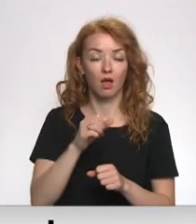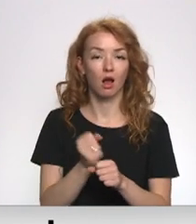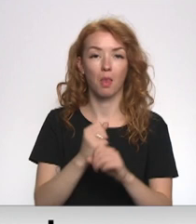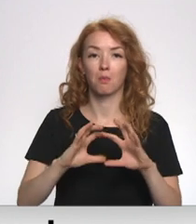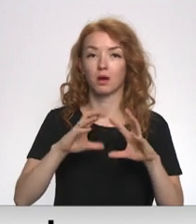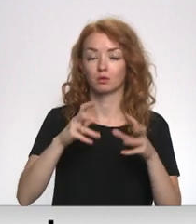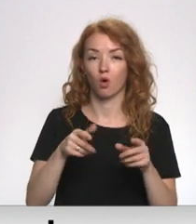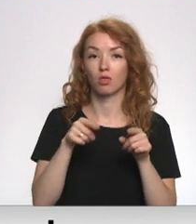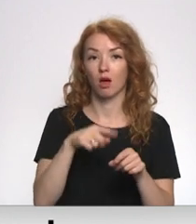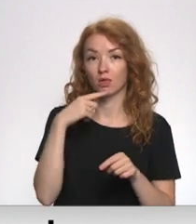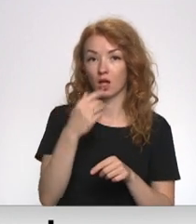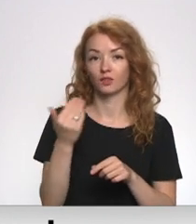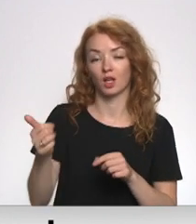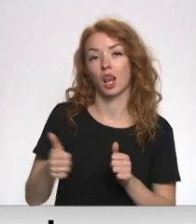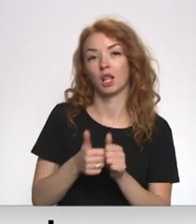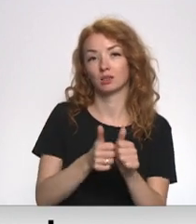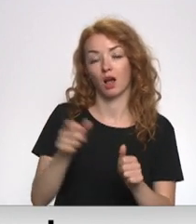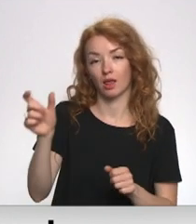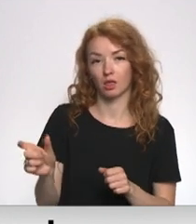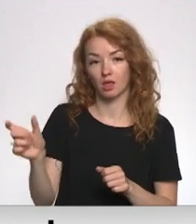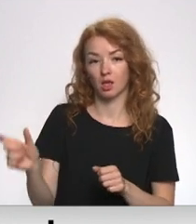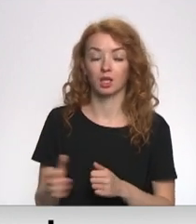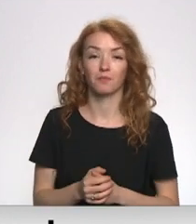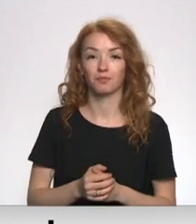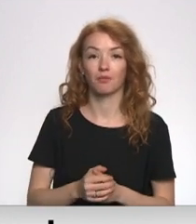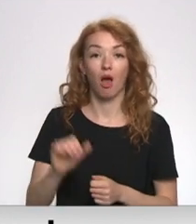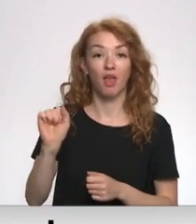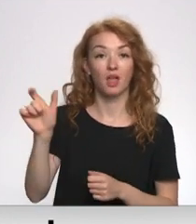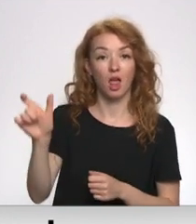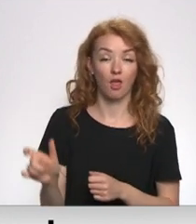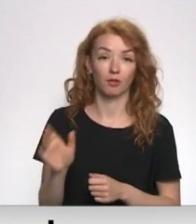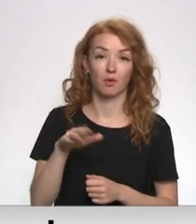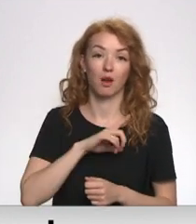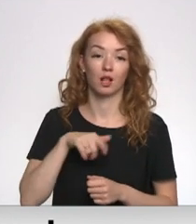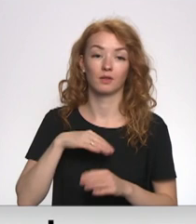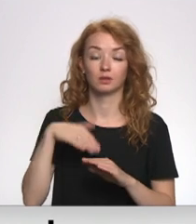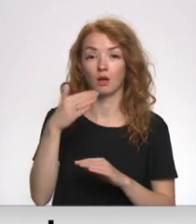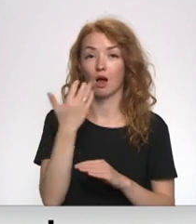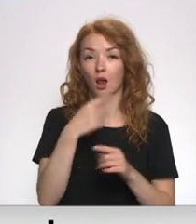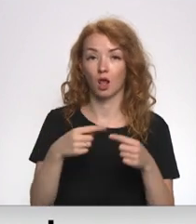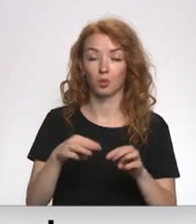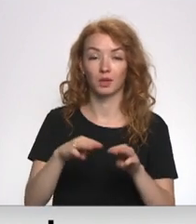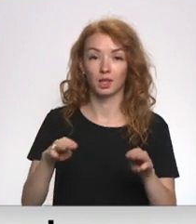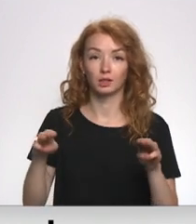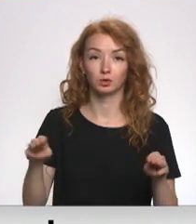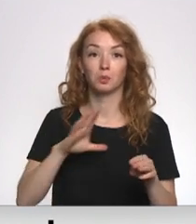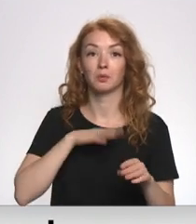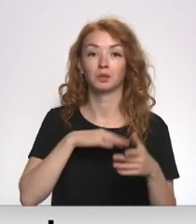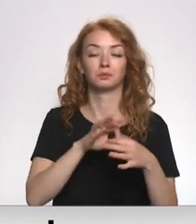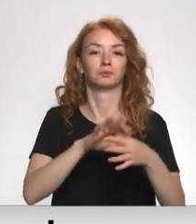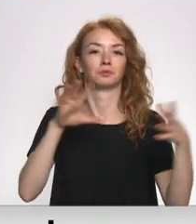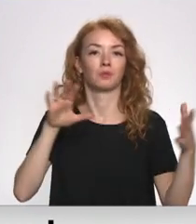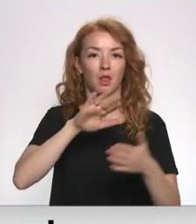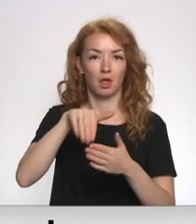viņa laika biedru un darba turpinātāja. Georgs Andrejevs par Latvijas ārlietu ministru kļuva īsi pēc Latvijas neatkarības